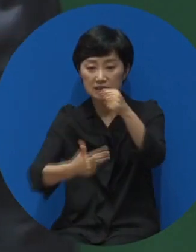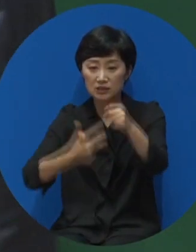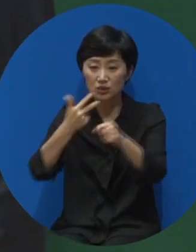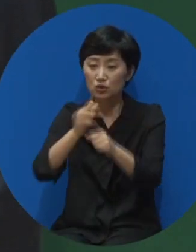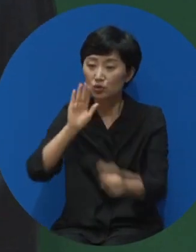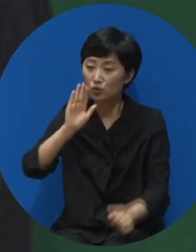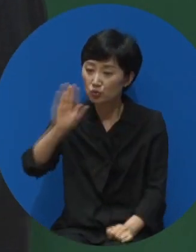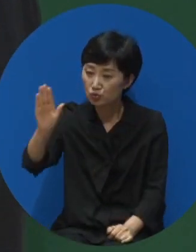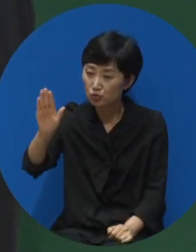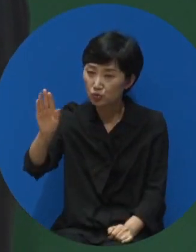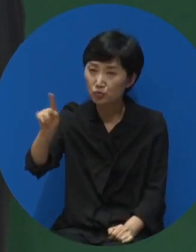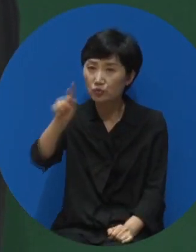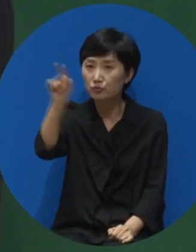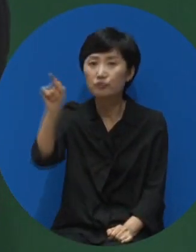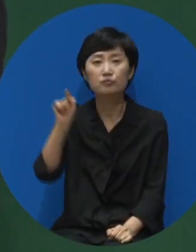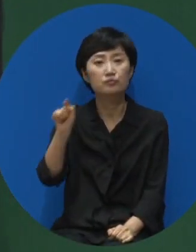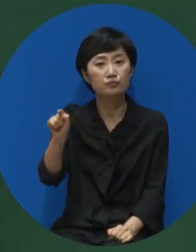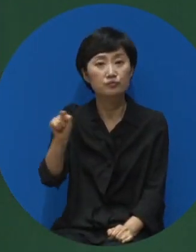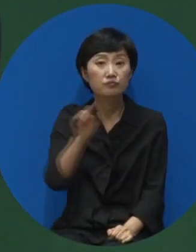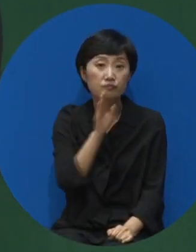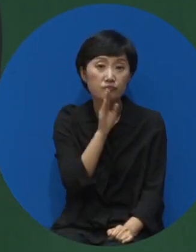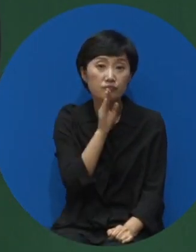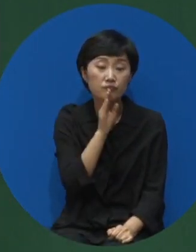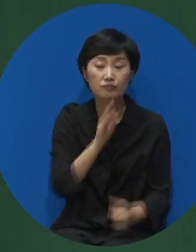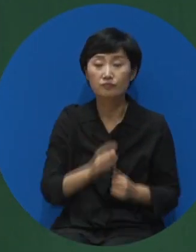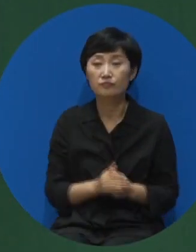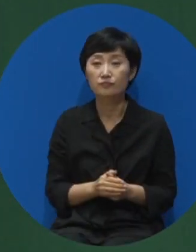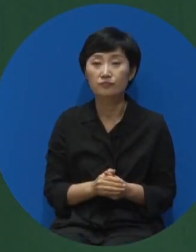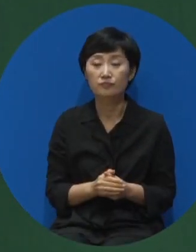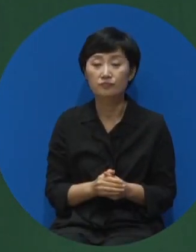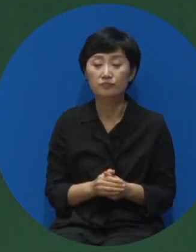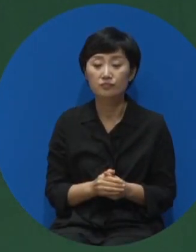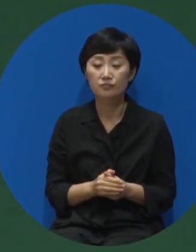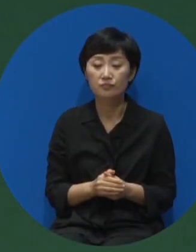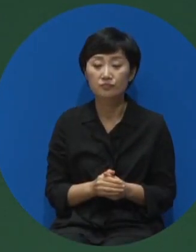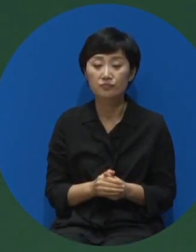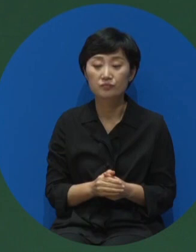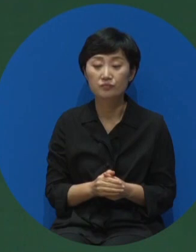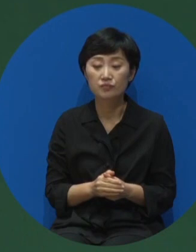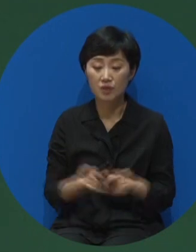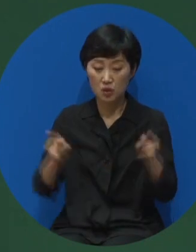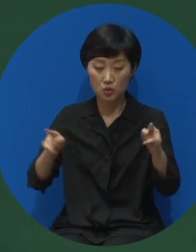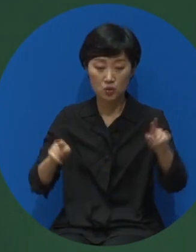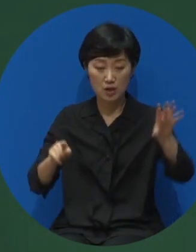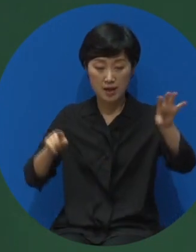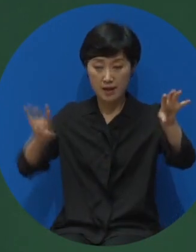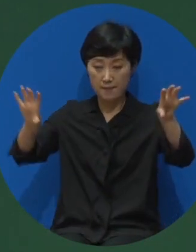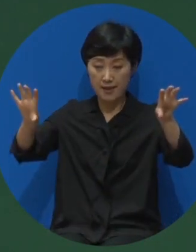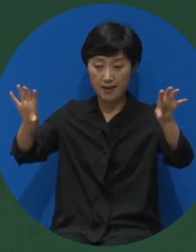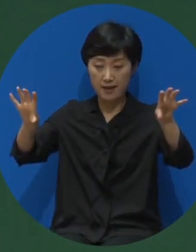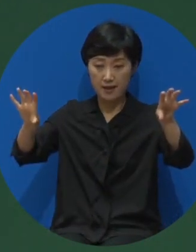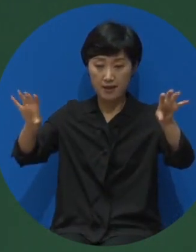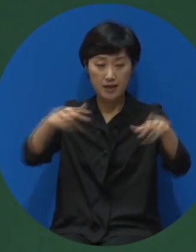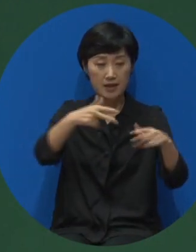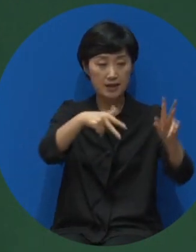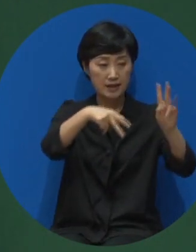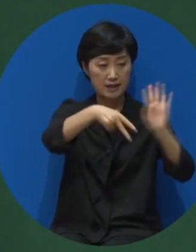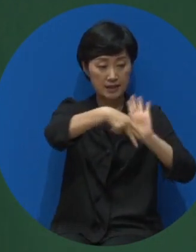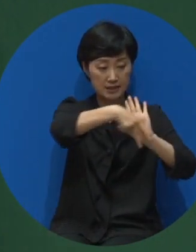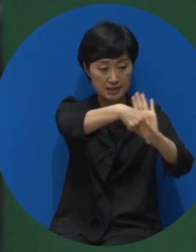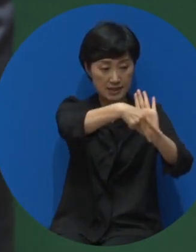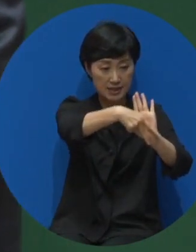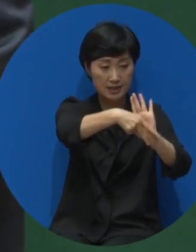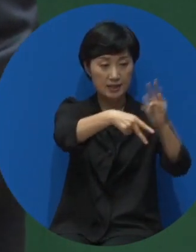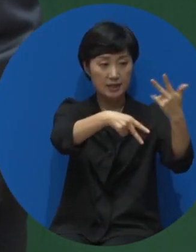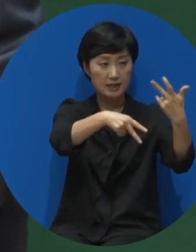후에 成就されるか それは誰もわかりません。 중요한 것은 이 사이에 이 언약을 계속 누린